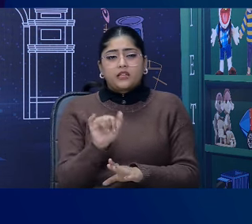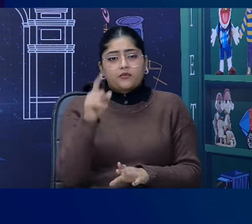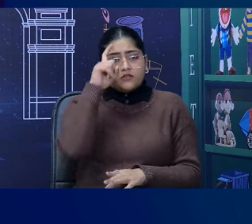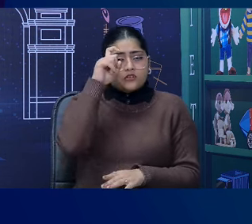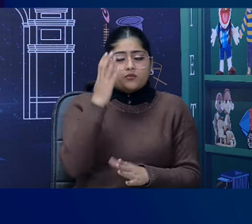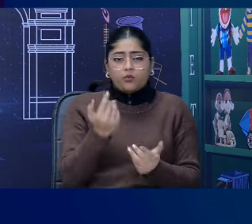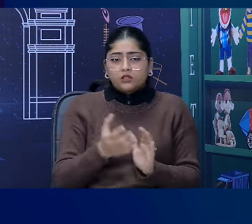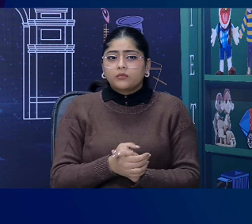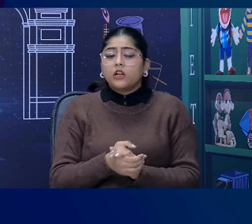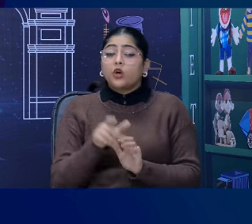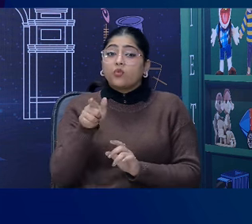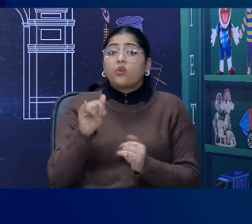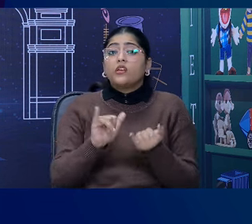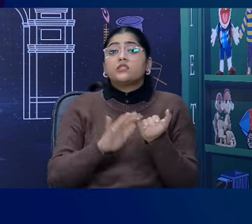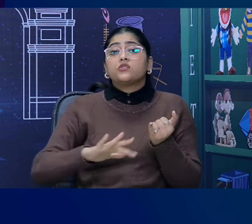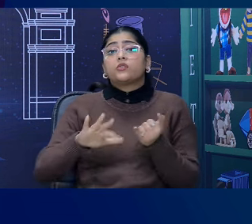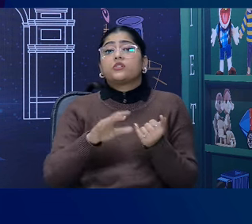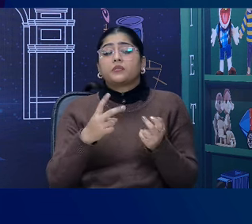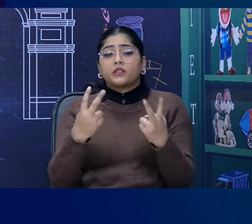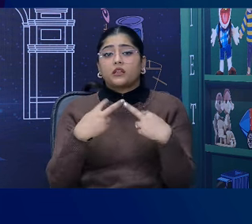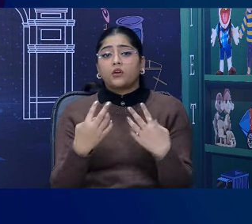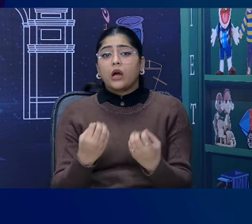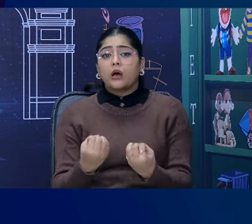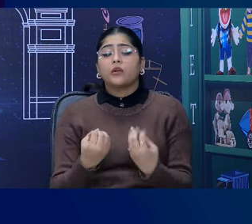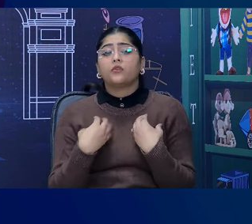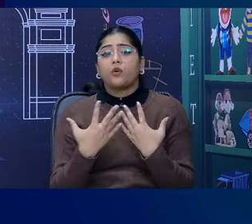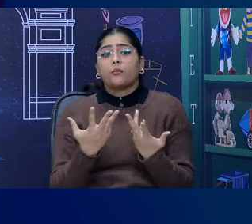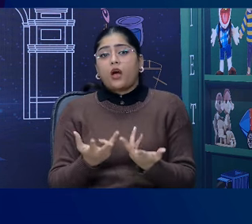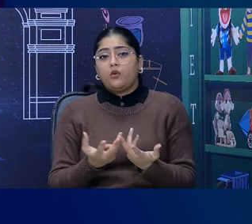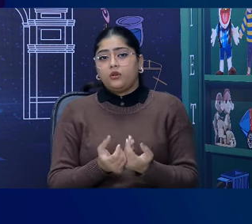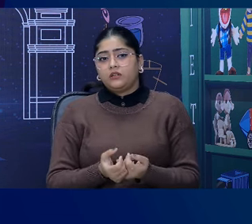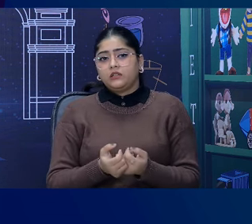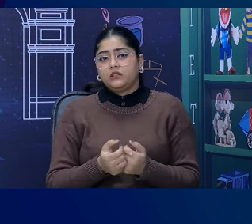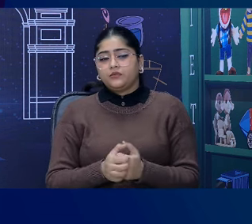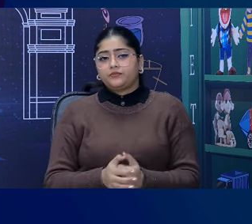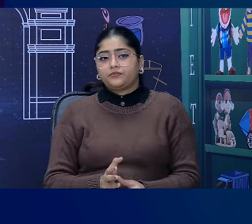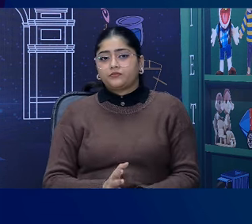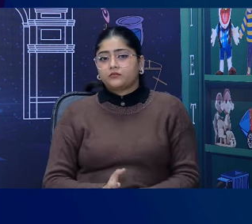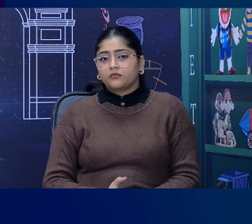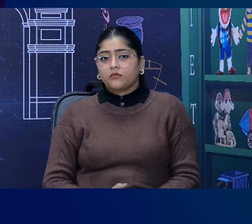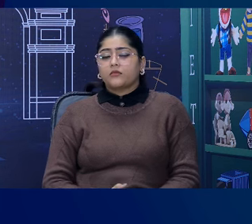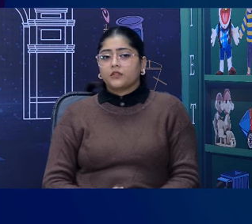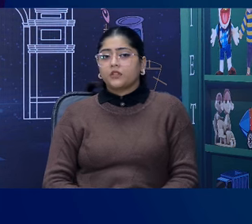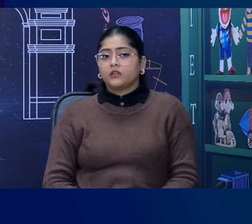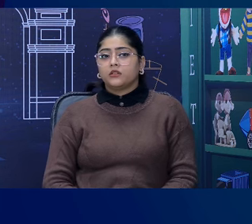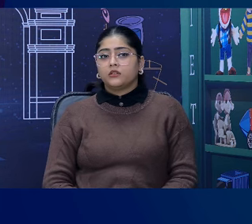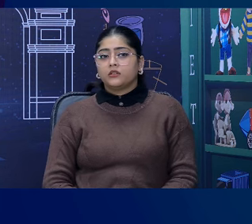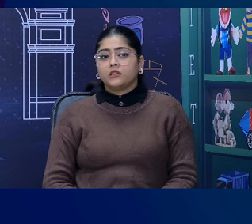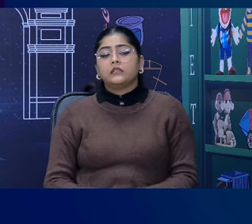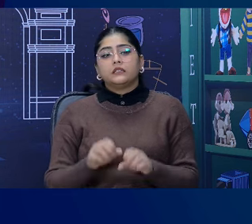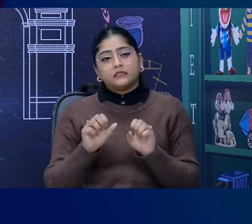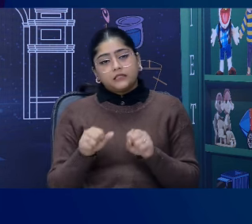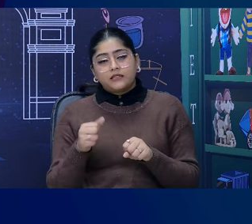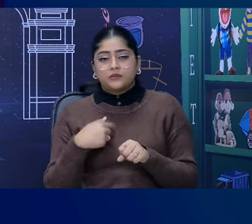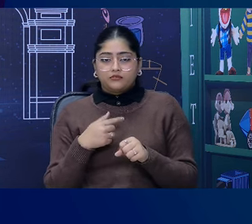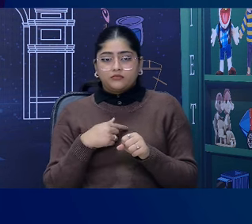बात कैसे बता सकते हैं और उनके सिम्टम्स को जानने का क्या माध्यम हो सकता है मैम जो आपने क्वेश्चन पूछा उसी पे